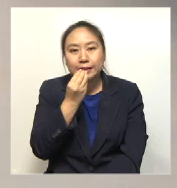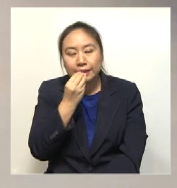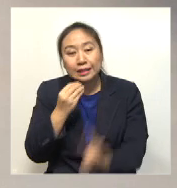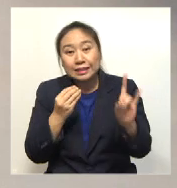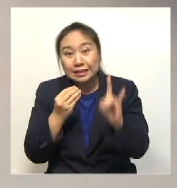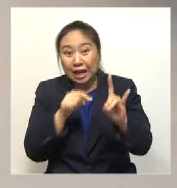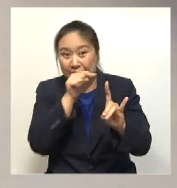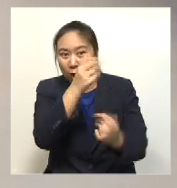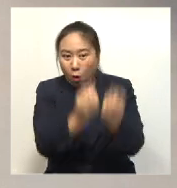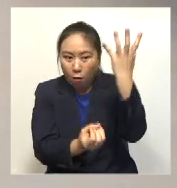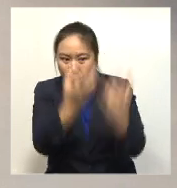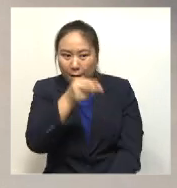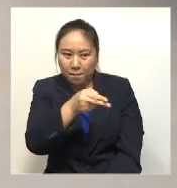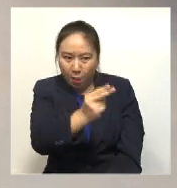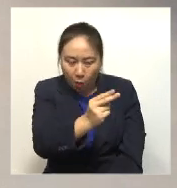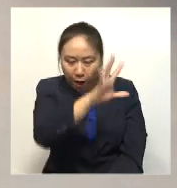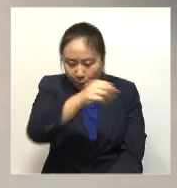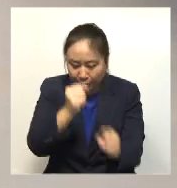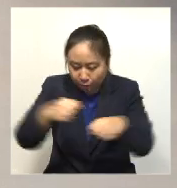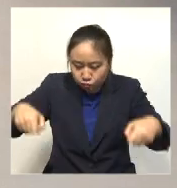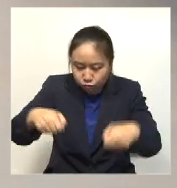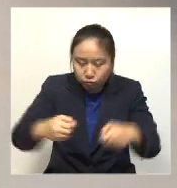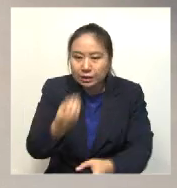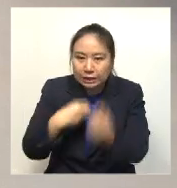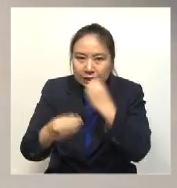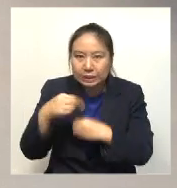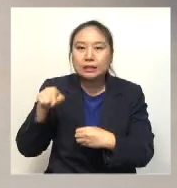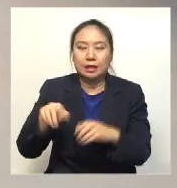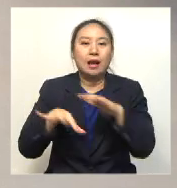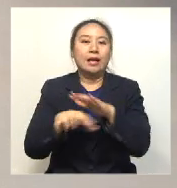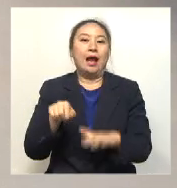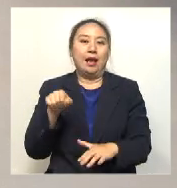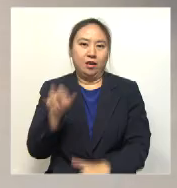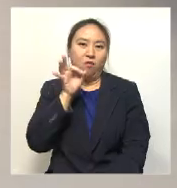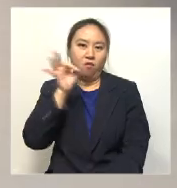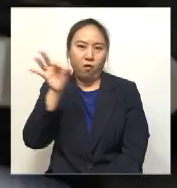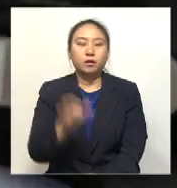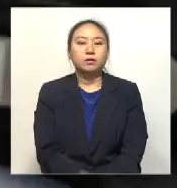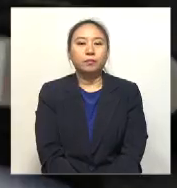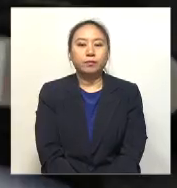เนื้อสัตว์ป่าเจ้าหน้าที่จึงนำหลักฐานเข้าแจ้งความดำเนินคดีตามกฎหมายค่ะ